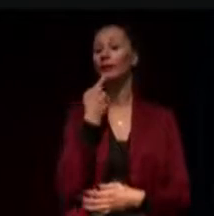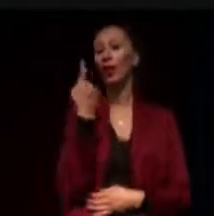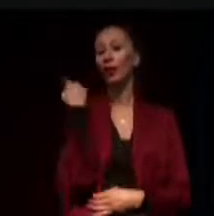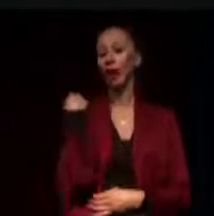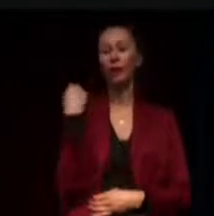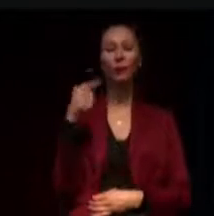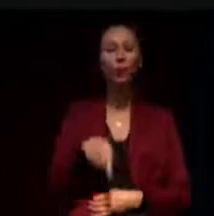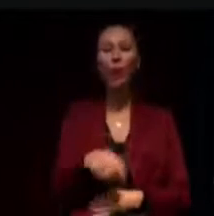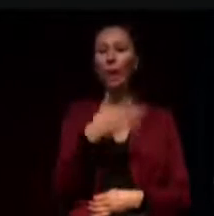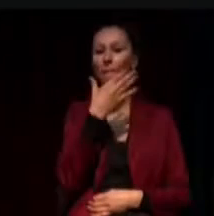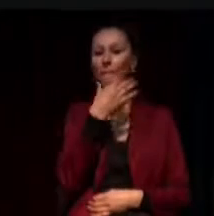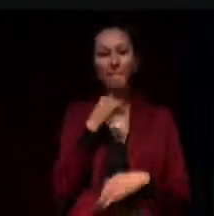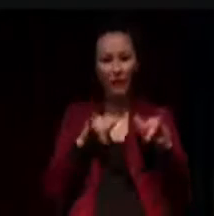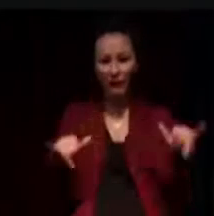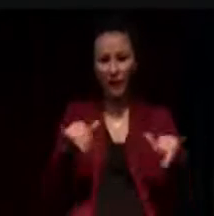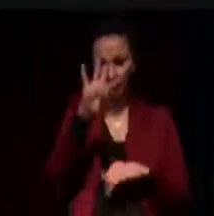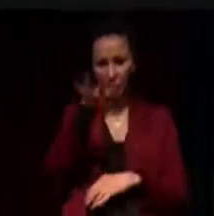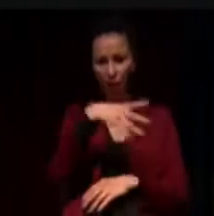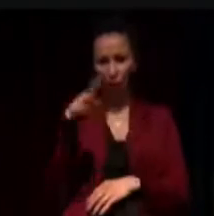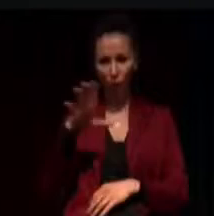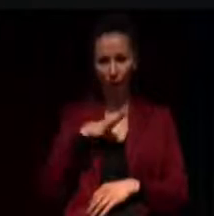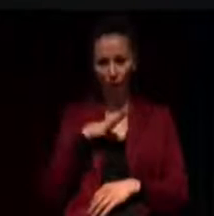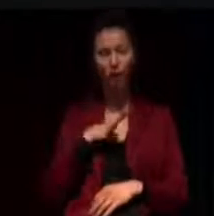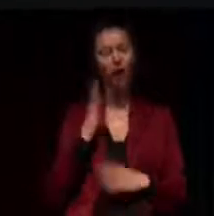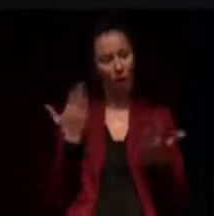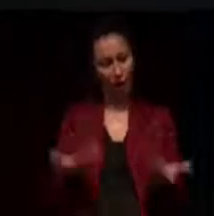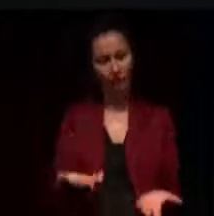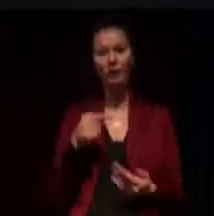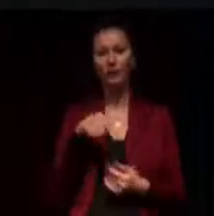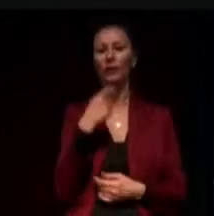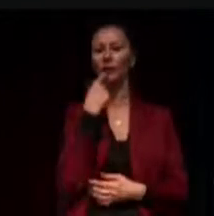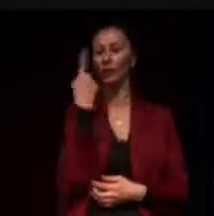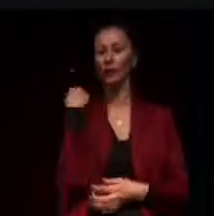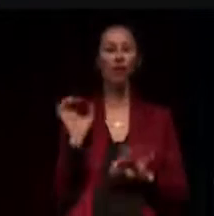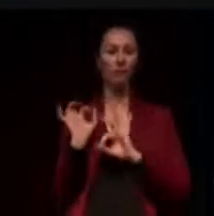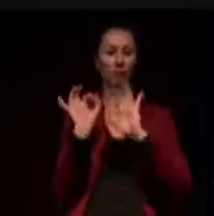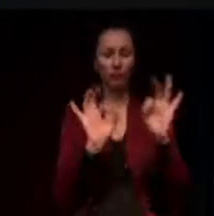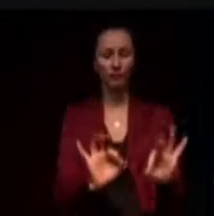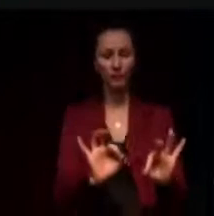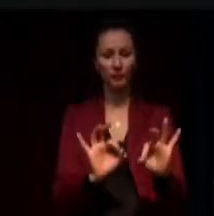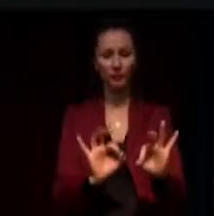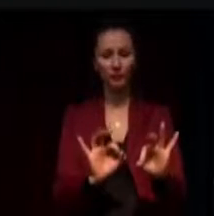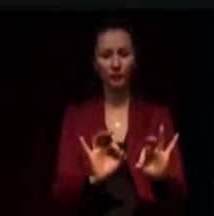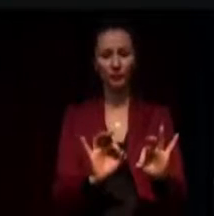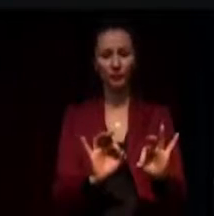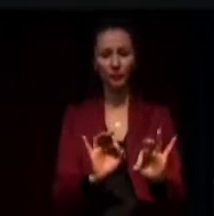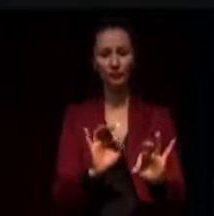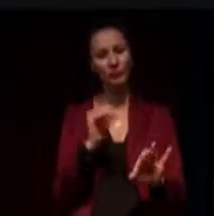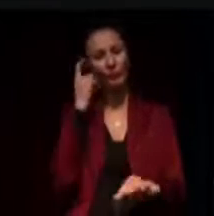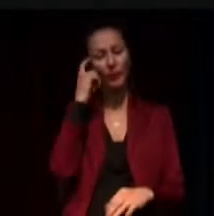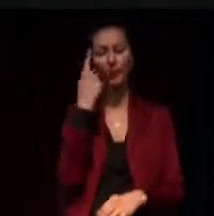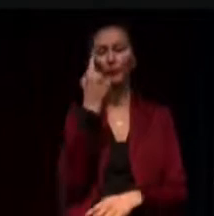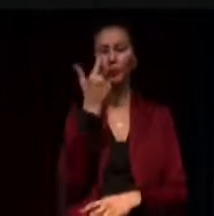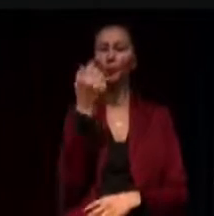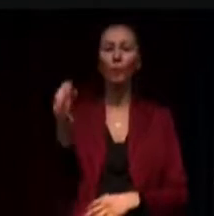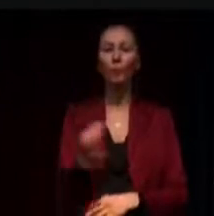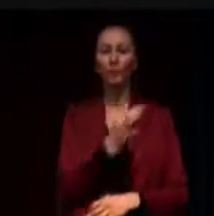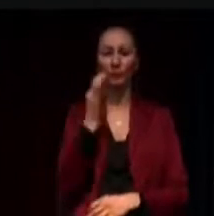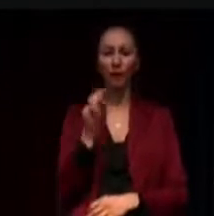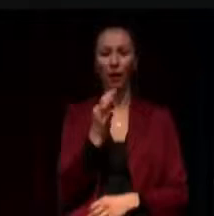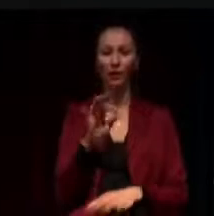yıl buna benzer bir tablo var mıydı? Evet, geçen yılda buna benzer bir tablo vardı. Geçen yılda yaklaşık 1,5